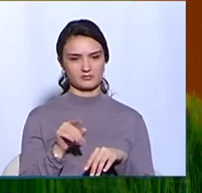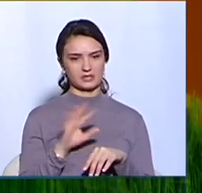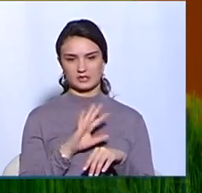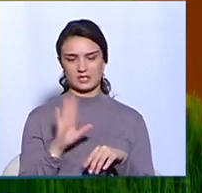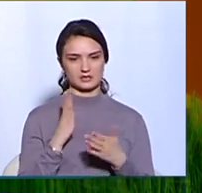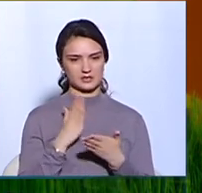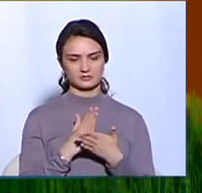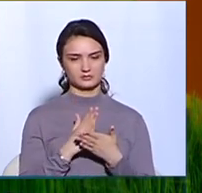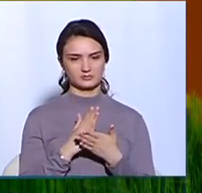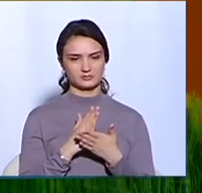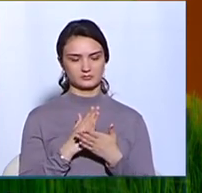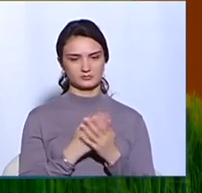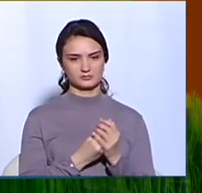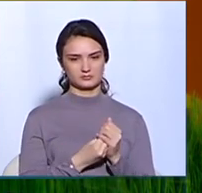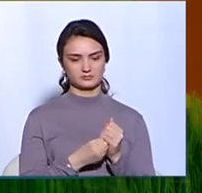არ არის